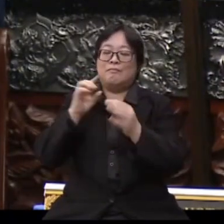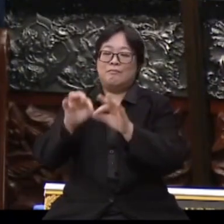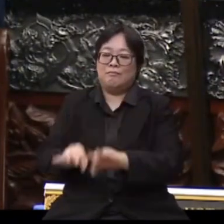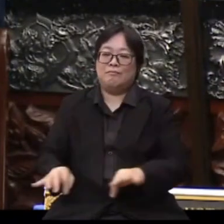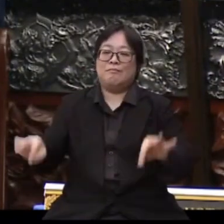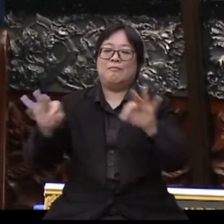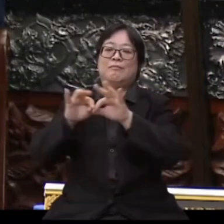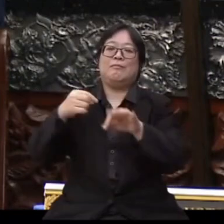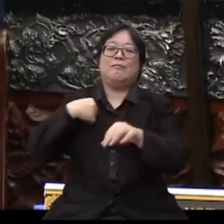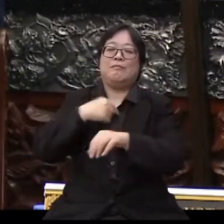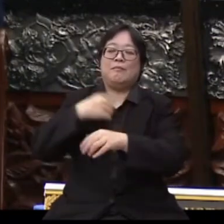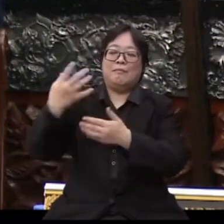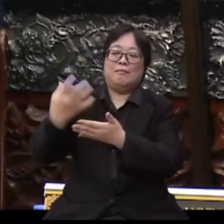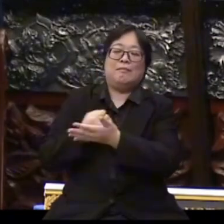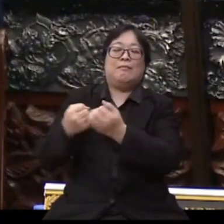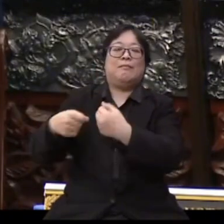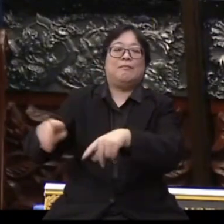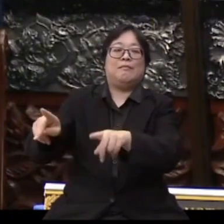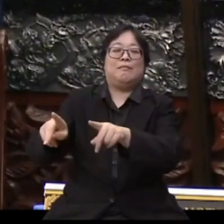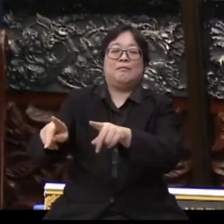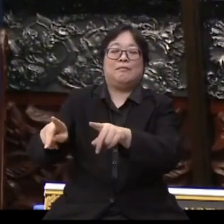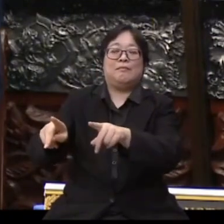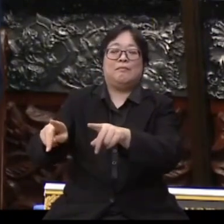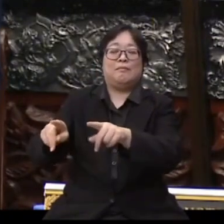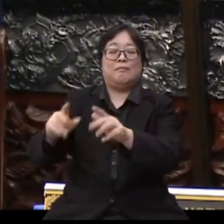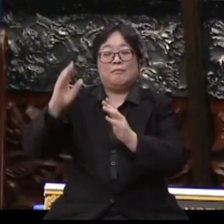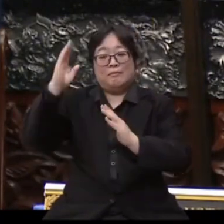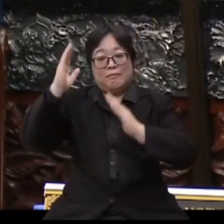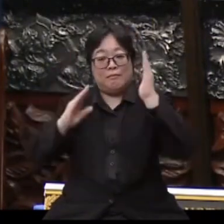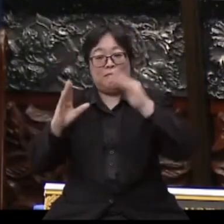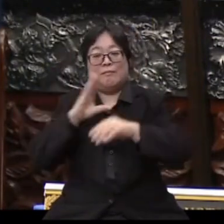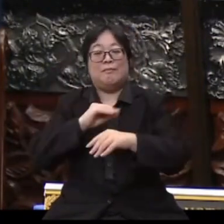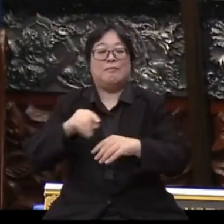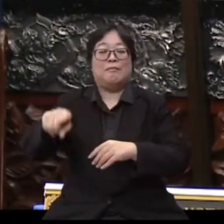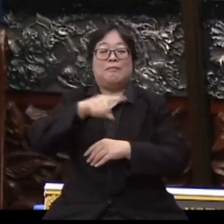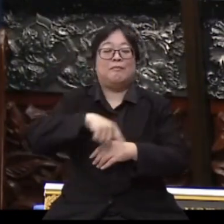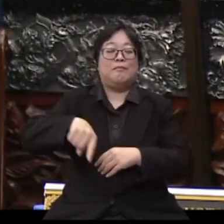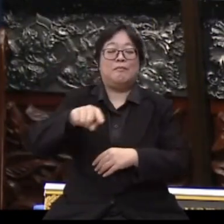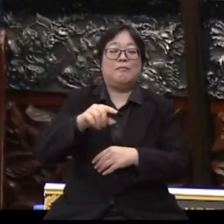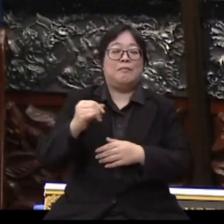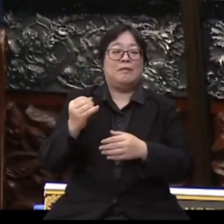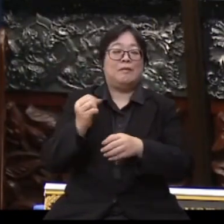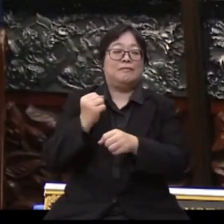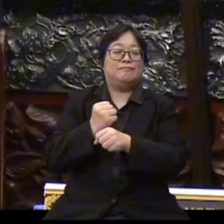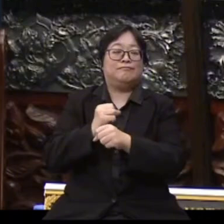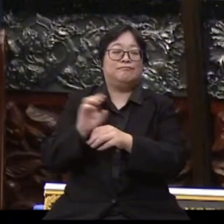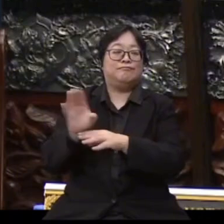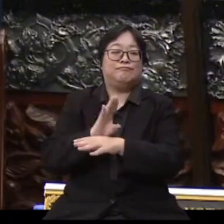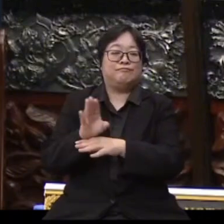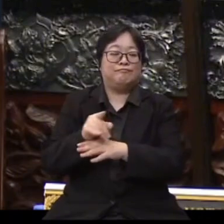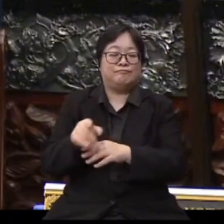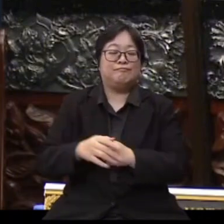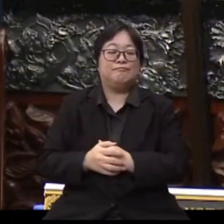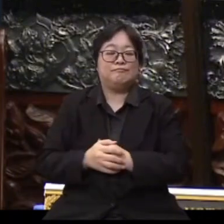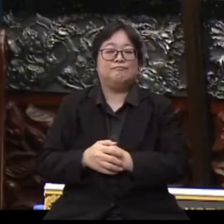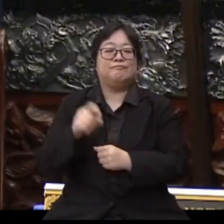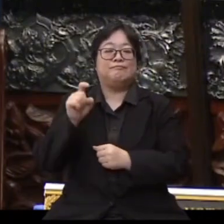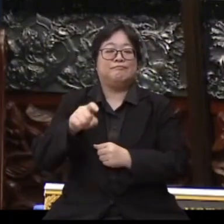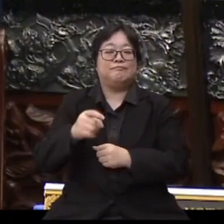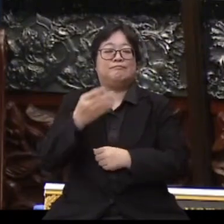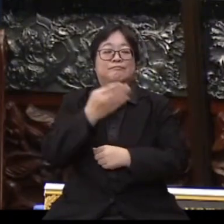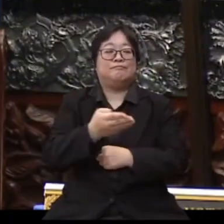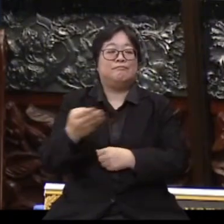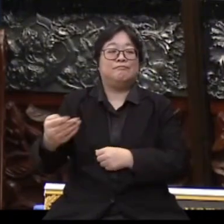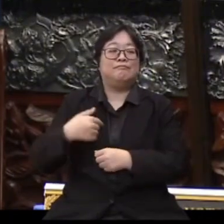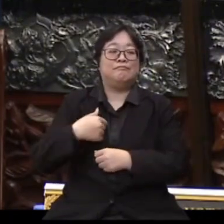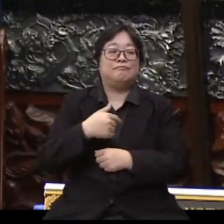kita menggunakan peluang ini untuk negara dan juga industri-industri kita memastikan barangan